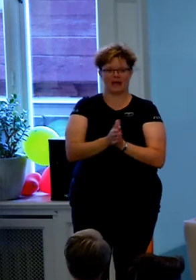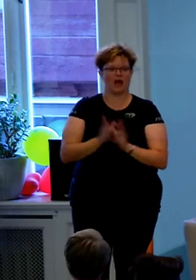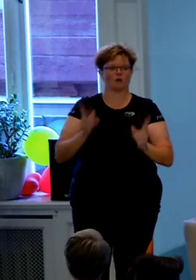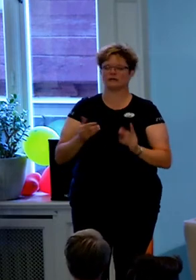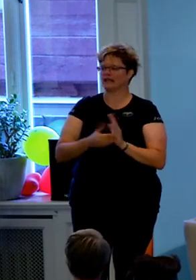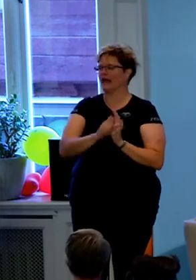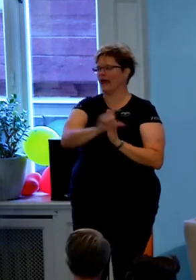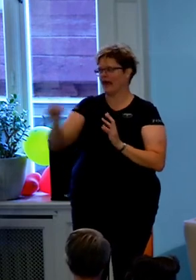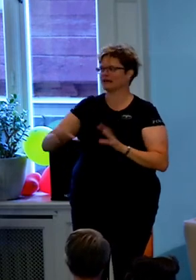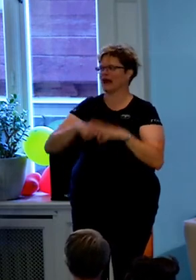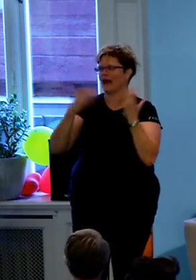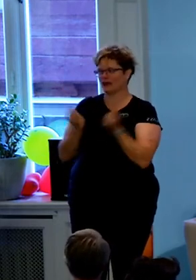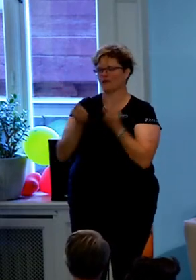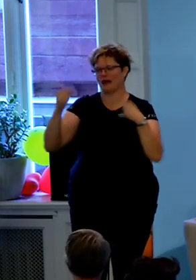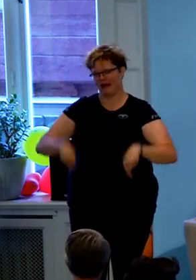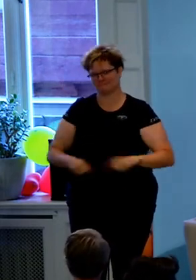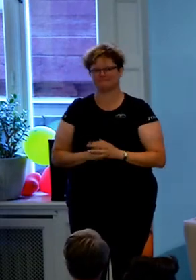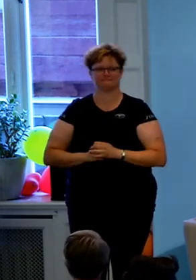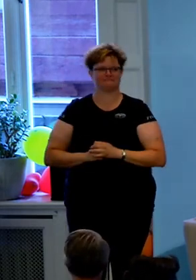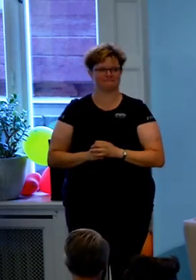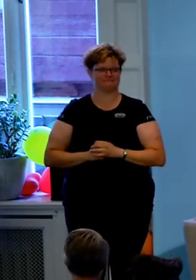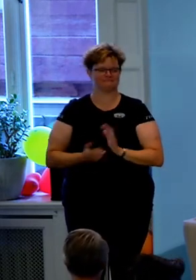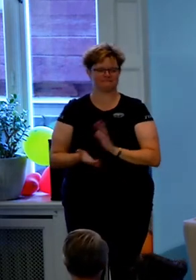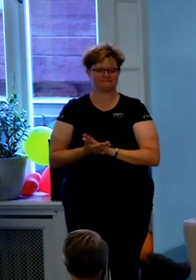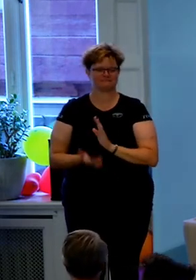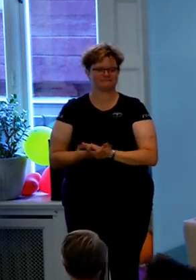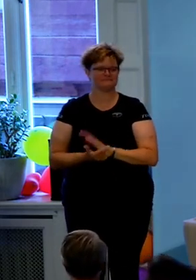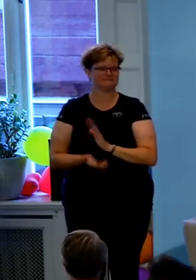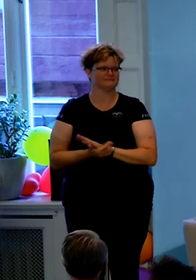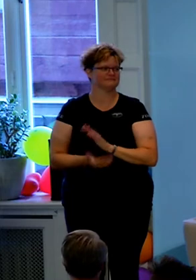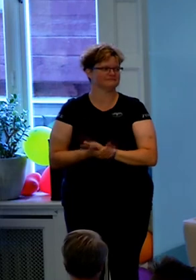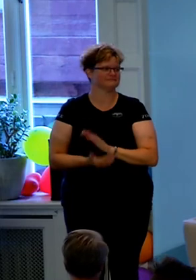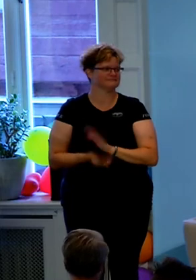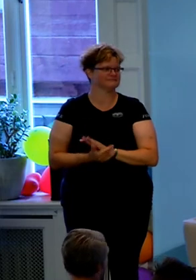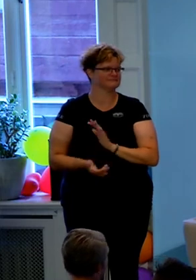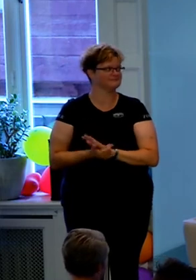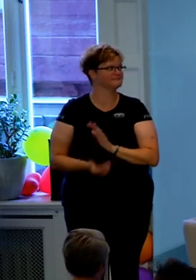inte minst till er allihopa som var här. Mm.